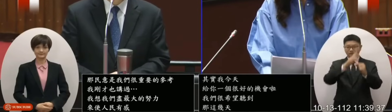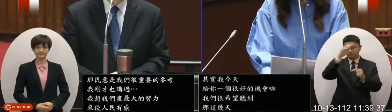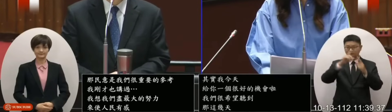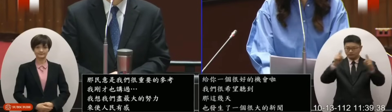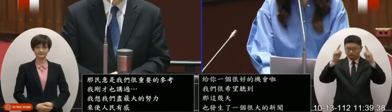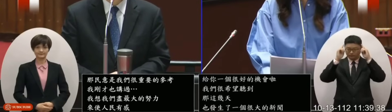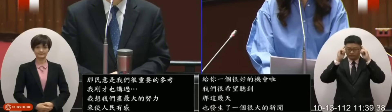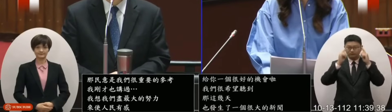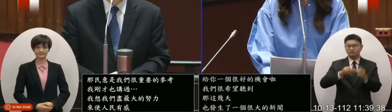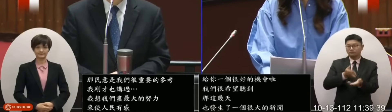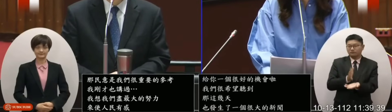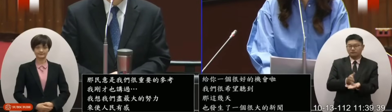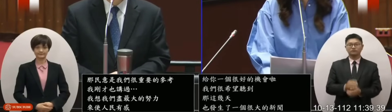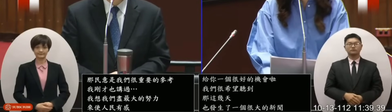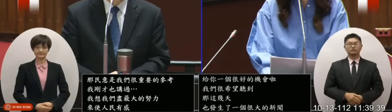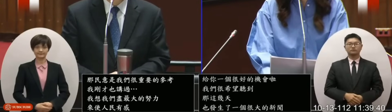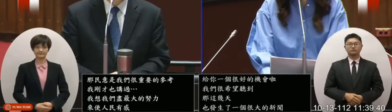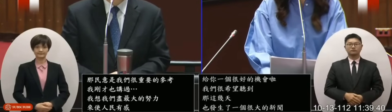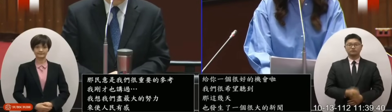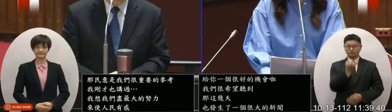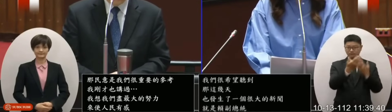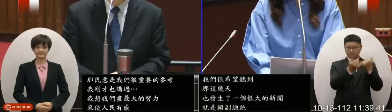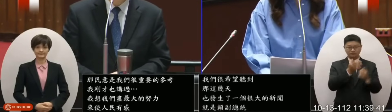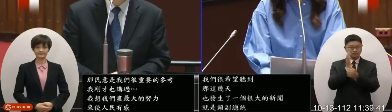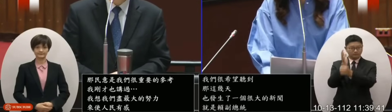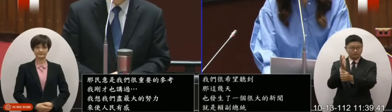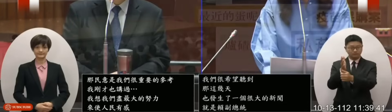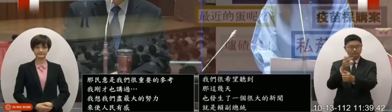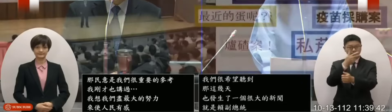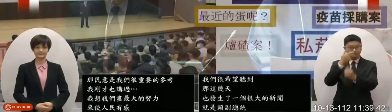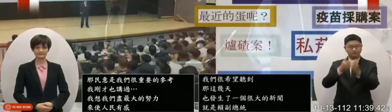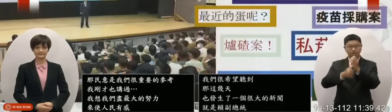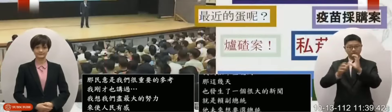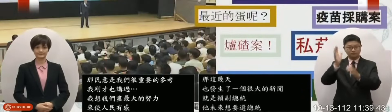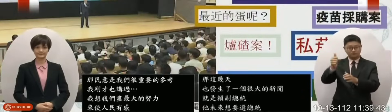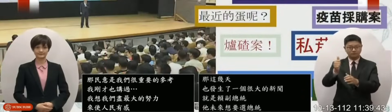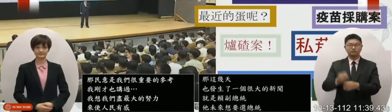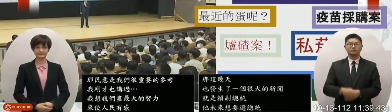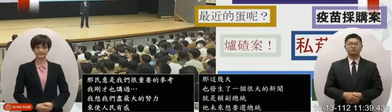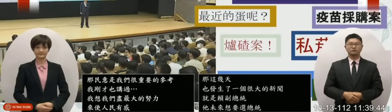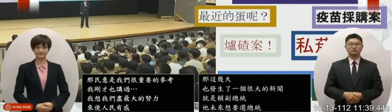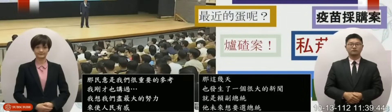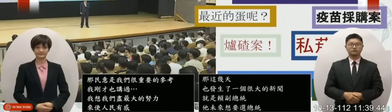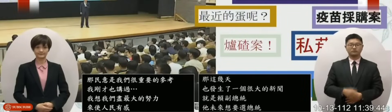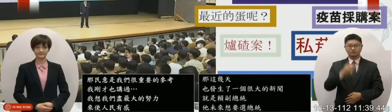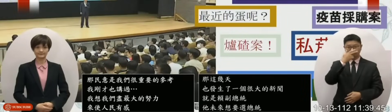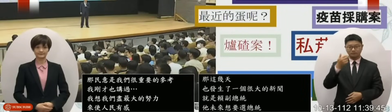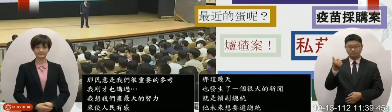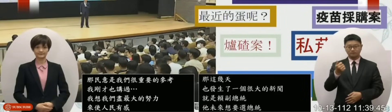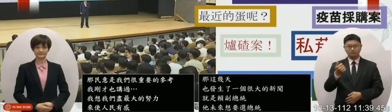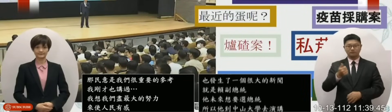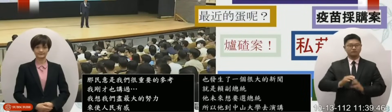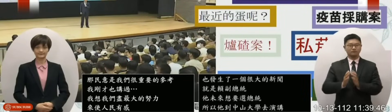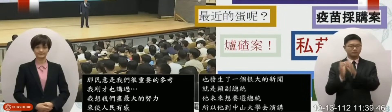么中山大学现场有一位女大学生对我们的赖总统提出了问题，但是我们的赖副总统呢，他并没有在现场